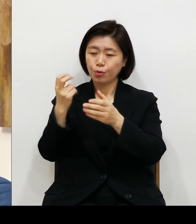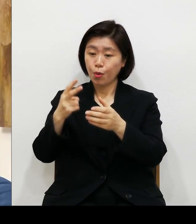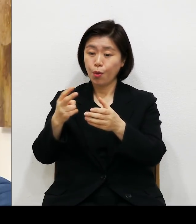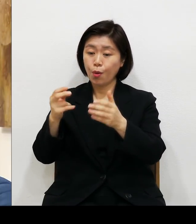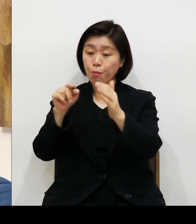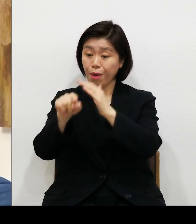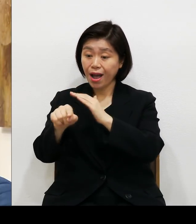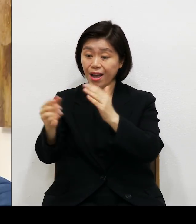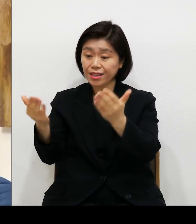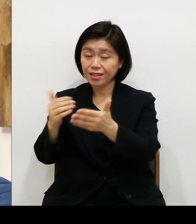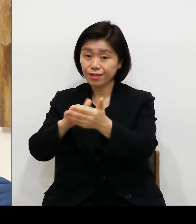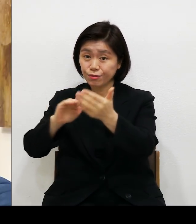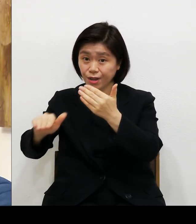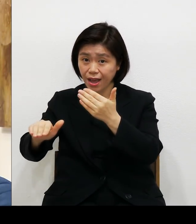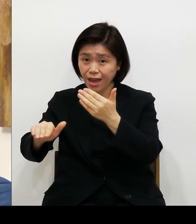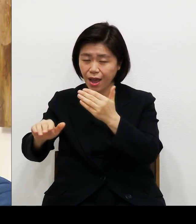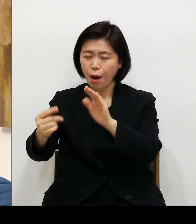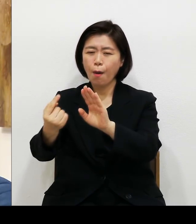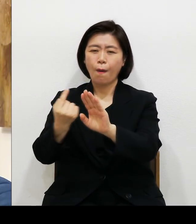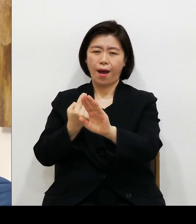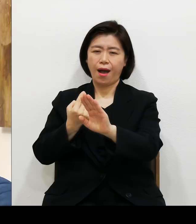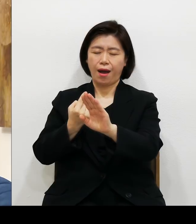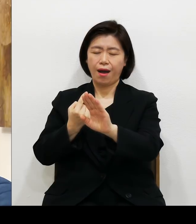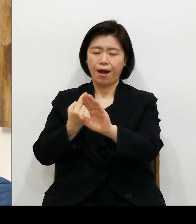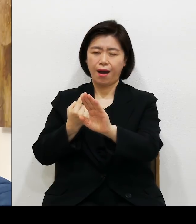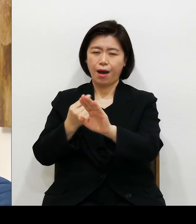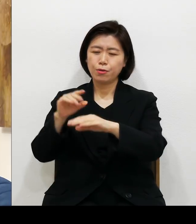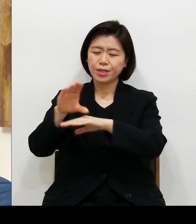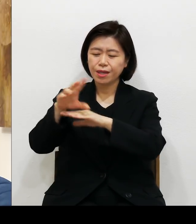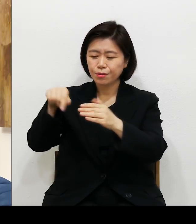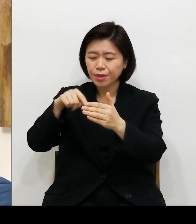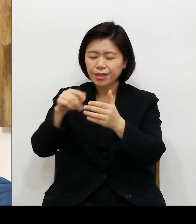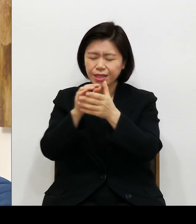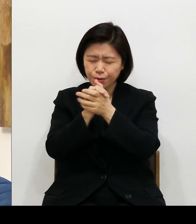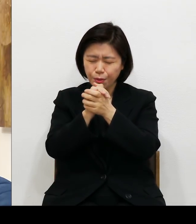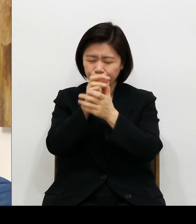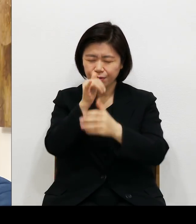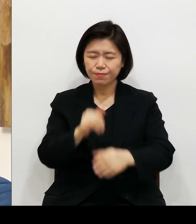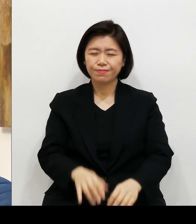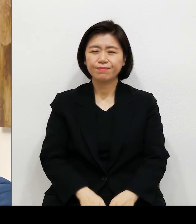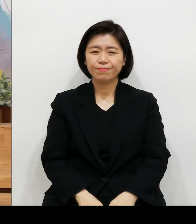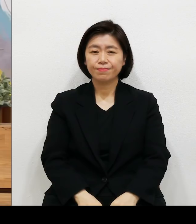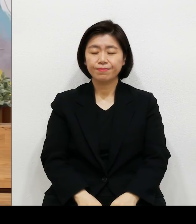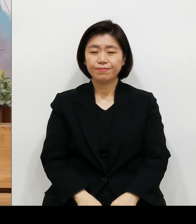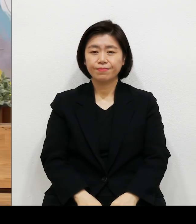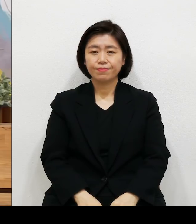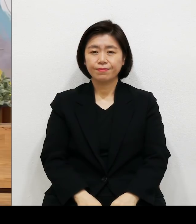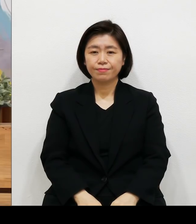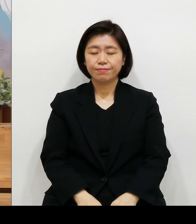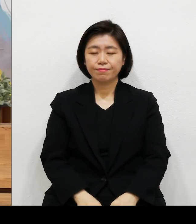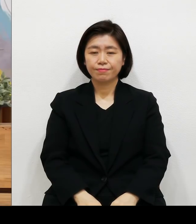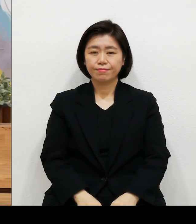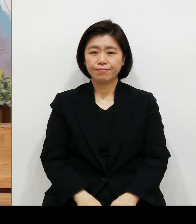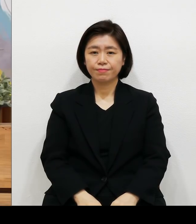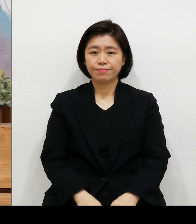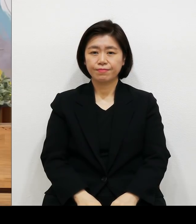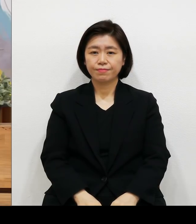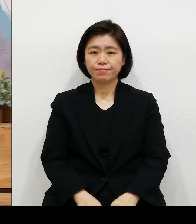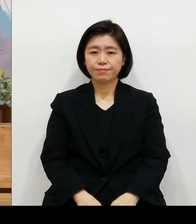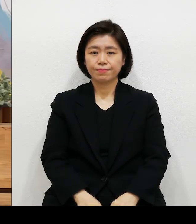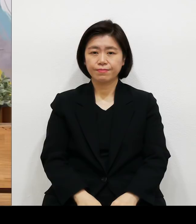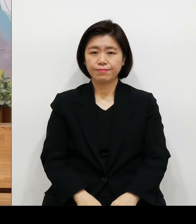또 나오자마자 차 안에서 기도하고. 네. 참 그러고 보니까 제 차에서 기도를 많이 하는 것 같아요. 아, 그렇군요. 네, 그렇게